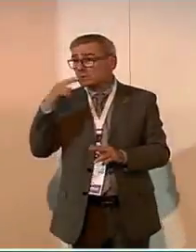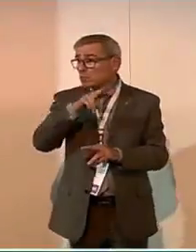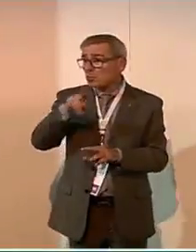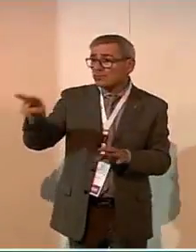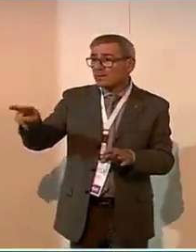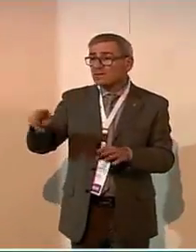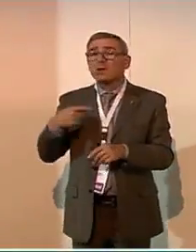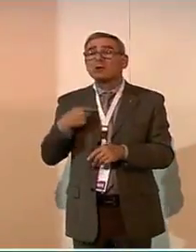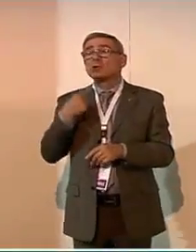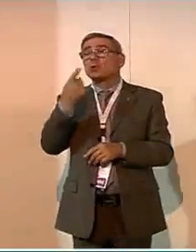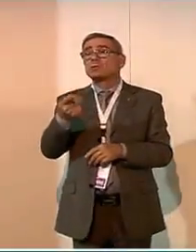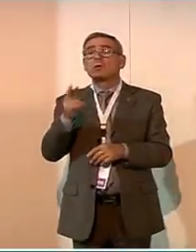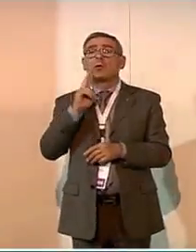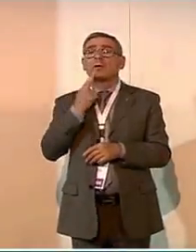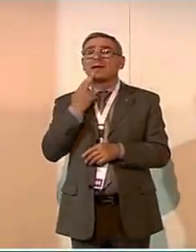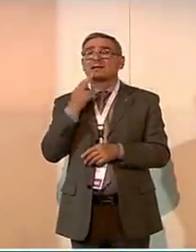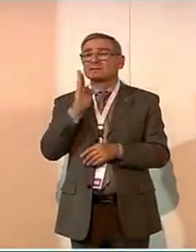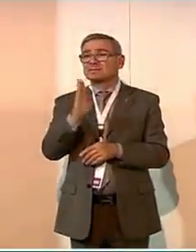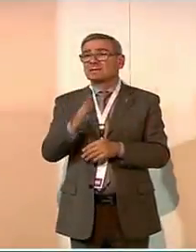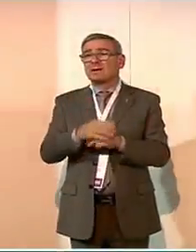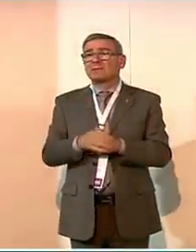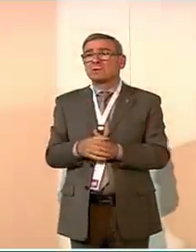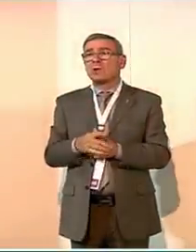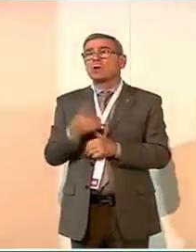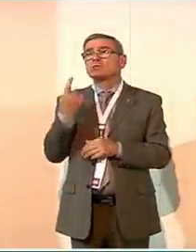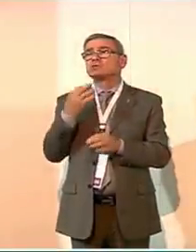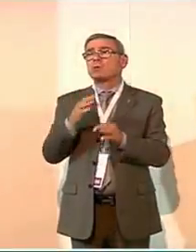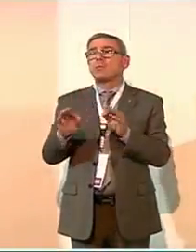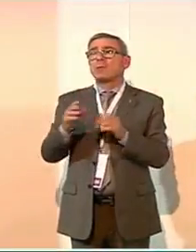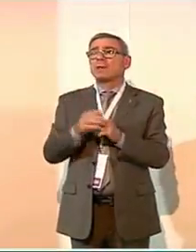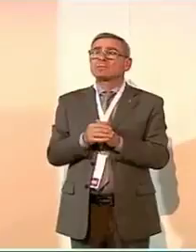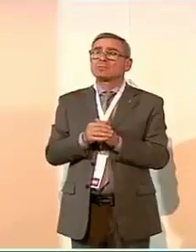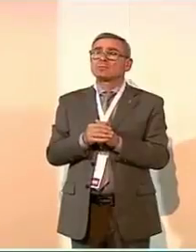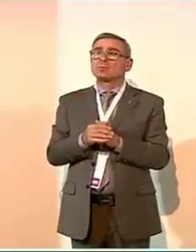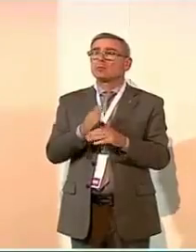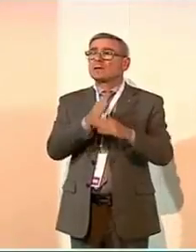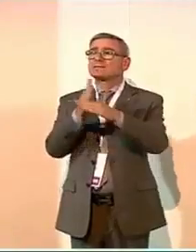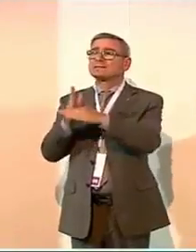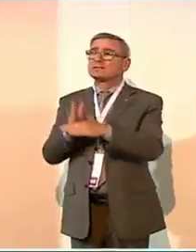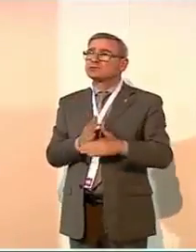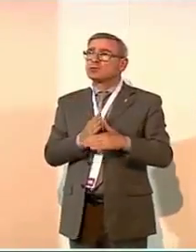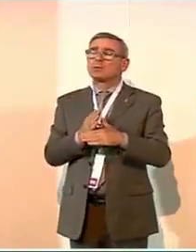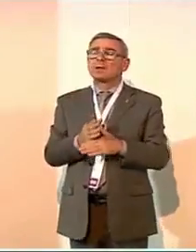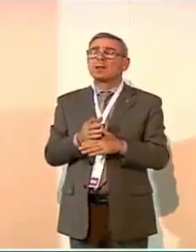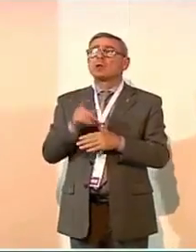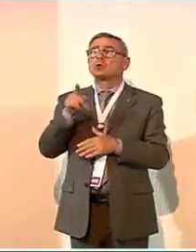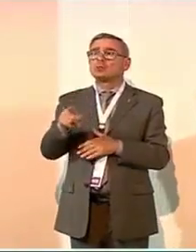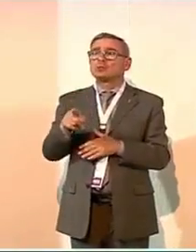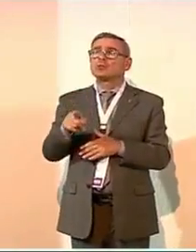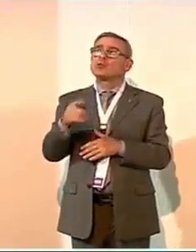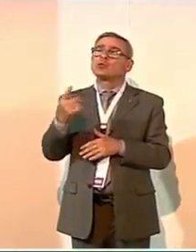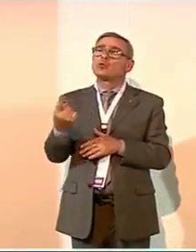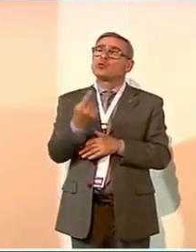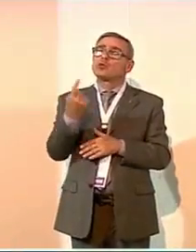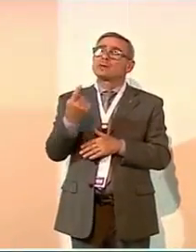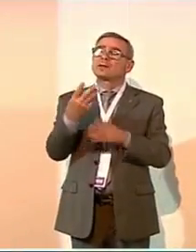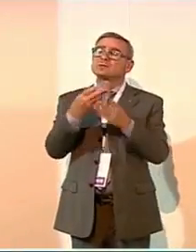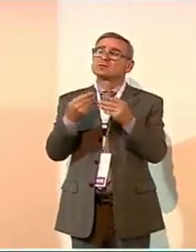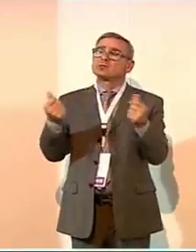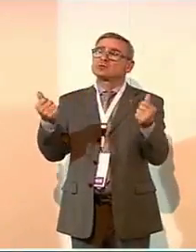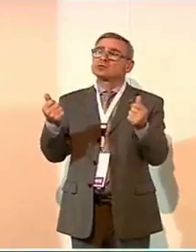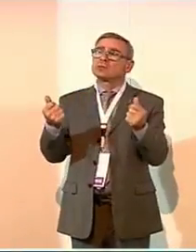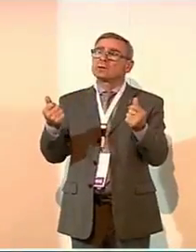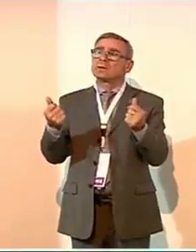da qui a matteo renzi c'è stato un momento c'è stata una stagione nella quale tu sei stato la soluzione di